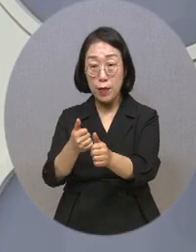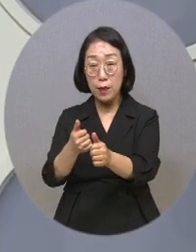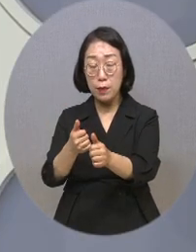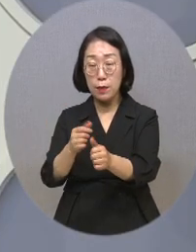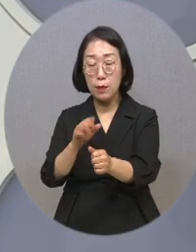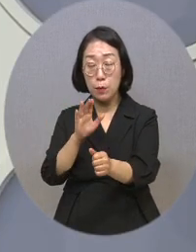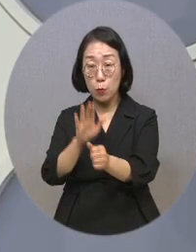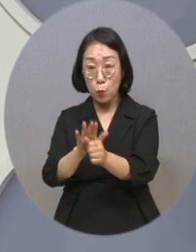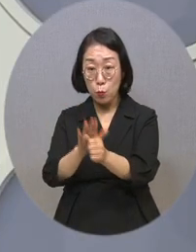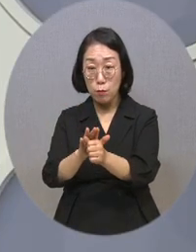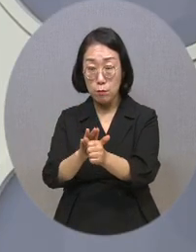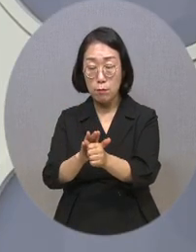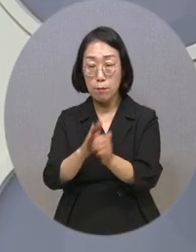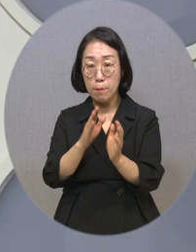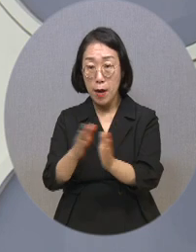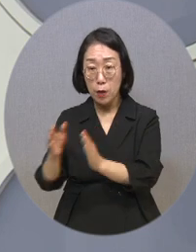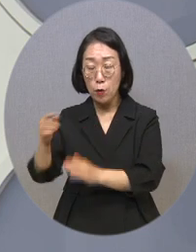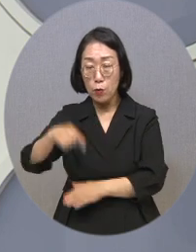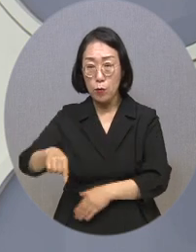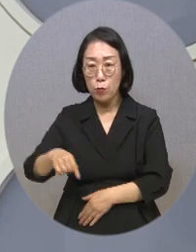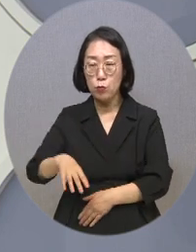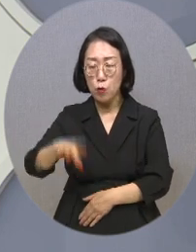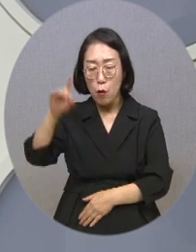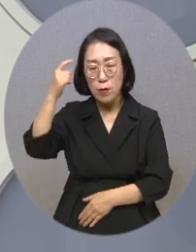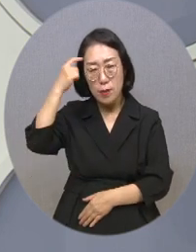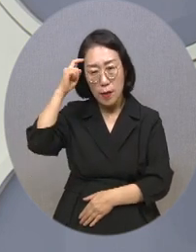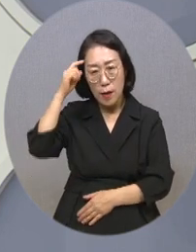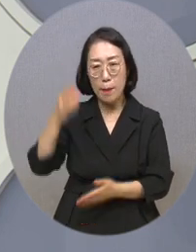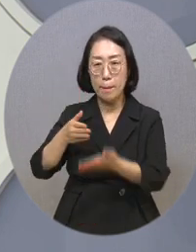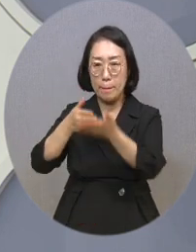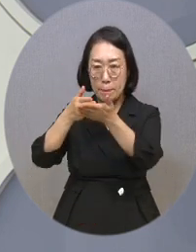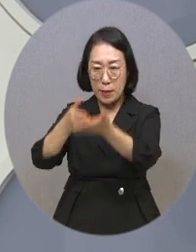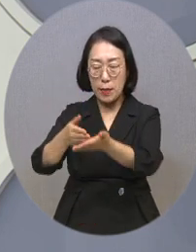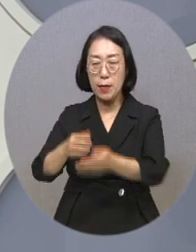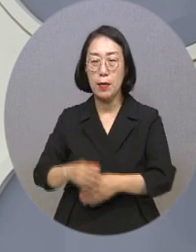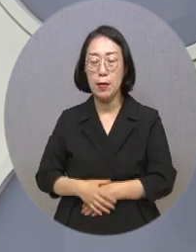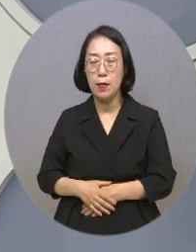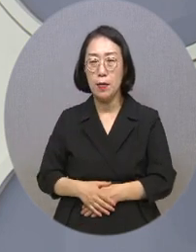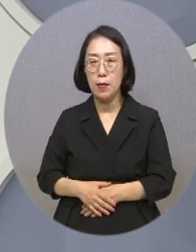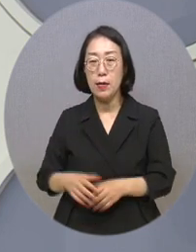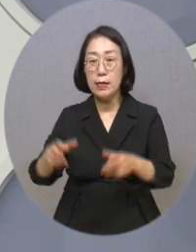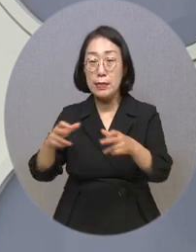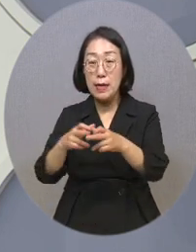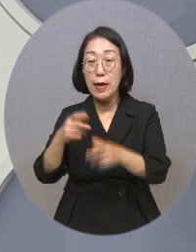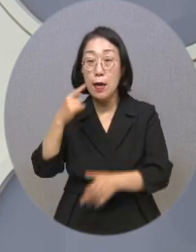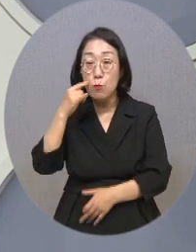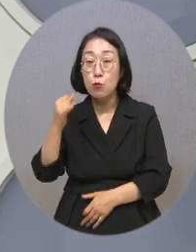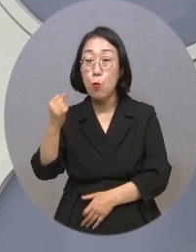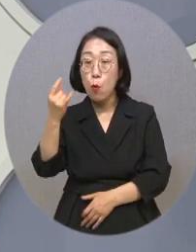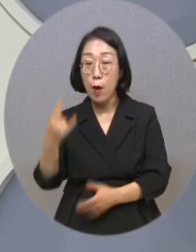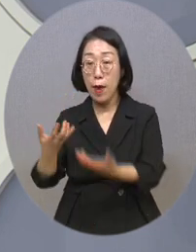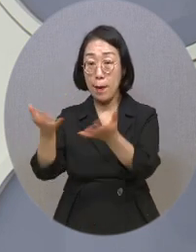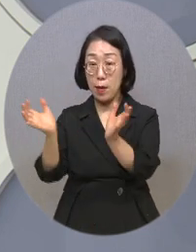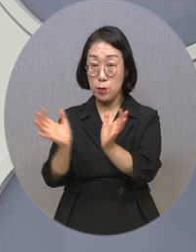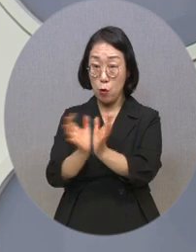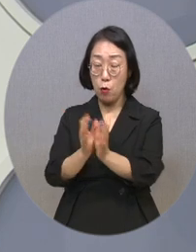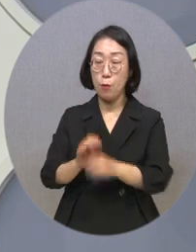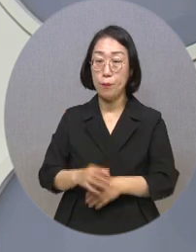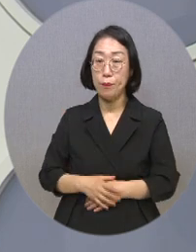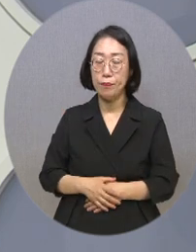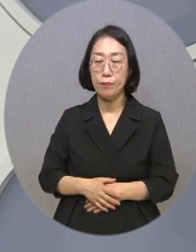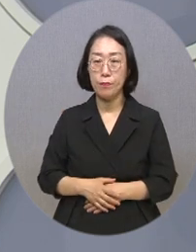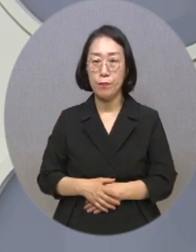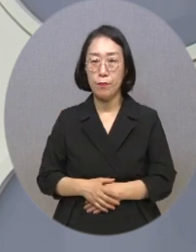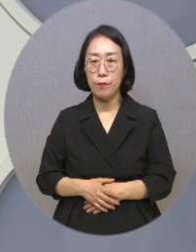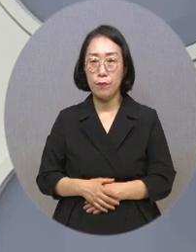처음에 생각해가지고 그 저뿐이 아니라 이제 장애인 부모회 거기서 이제 주로 돼서